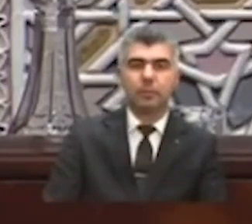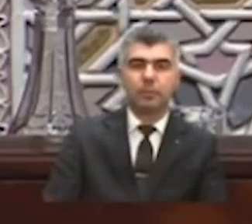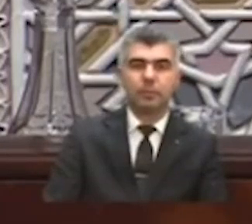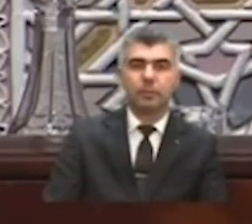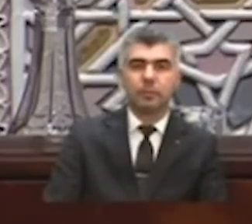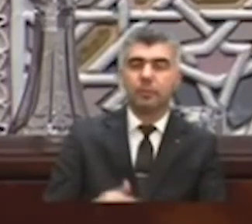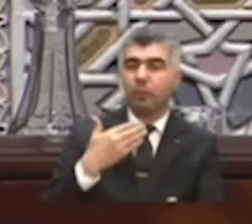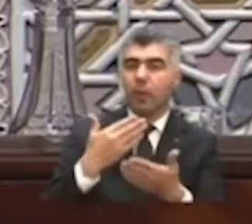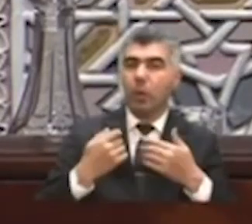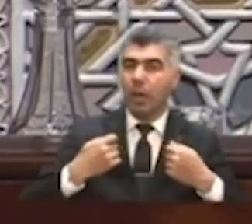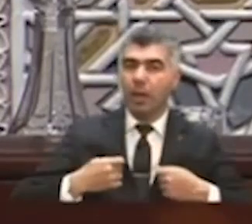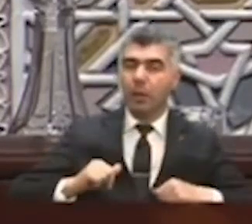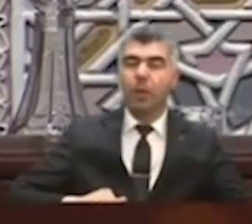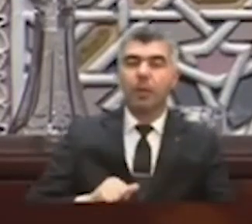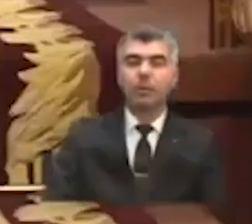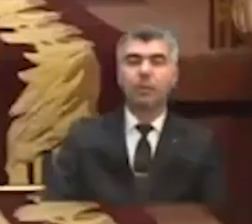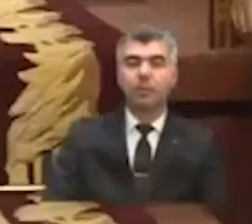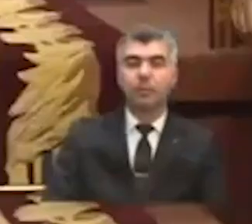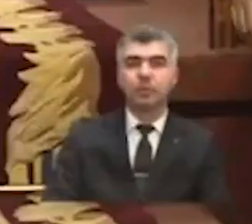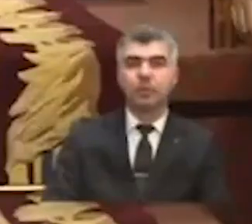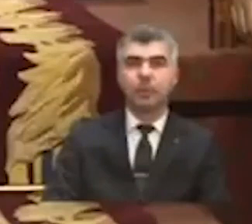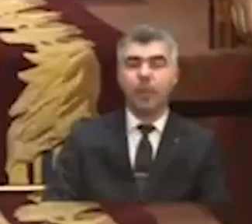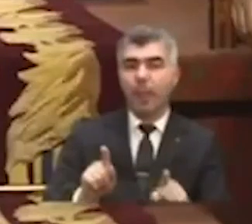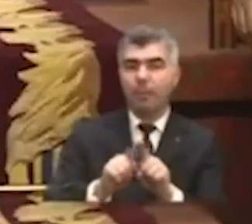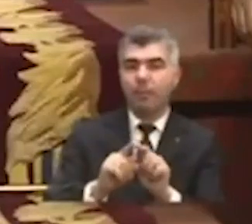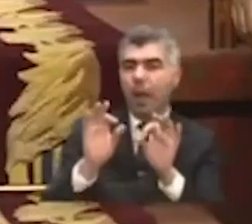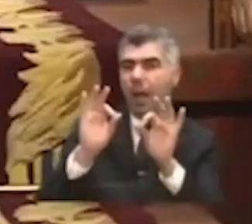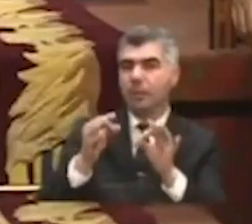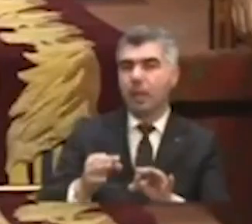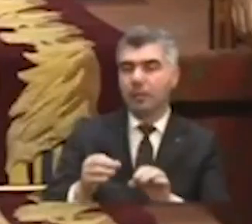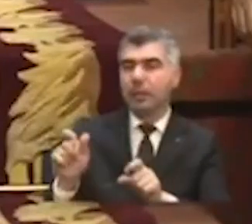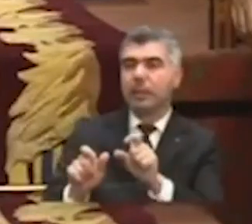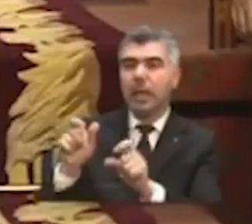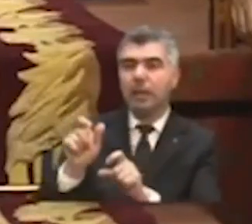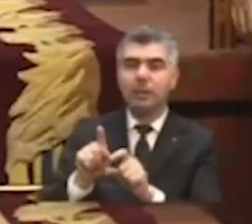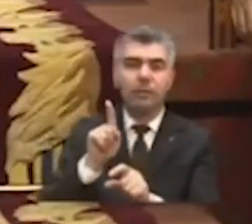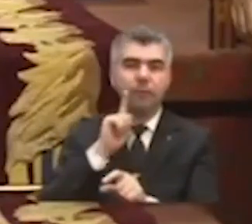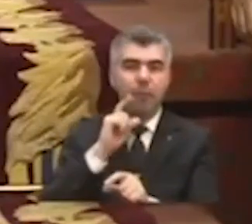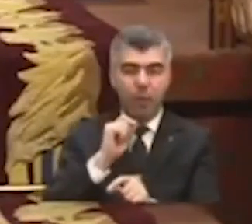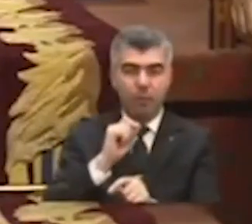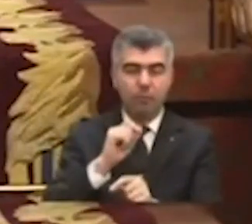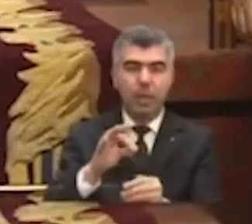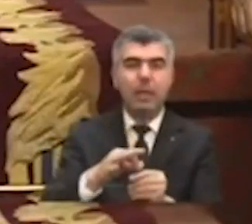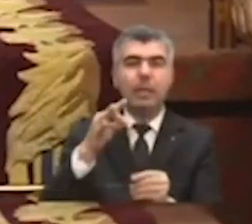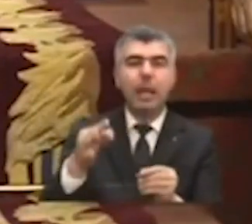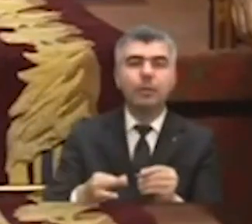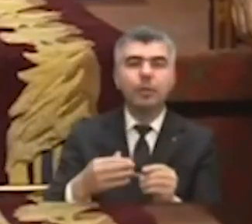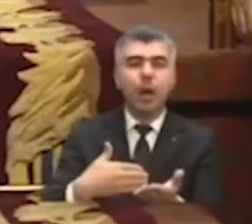شكرا سيد الرئيس. سيد الوزير، واحد العدد من المواطنات والمواطنين نتيجه